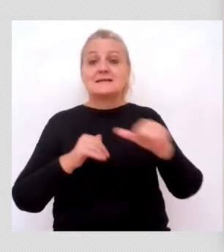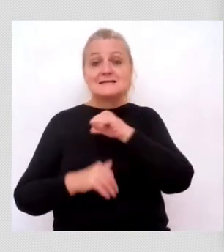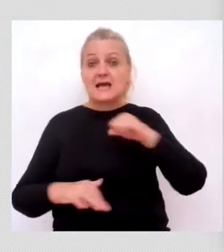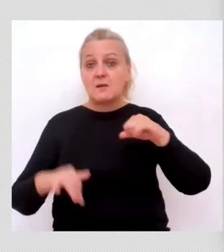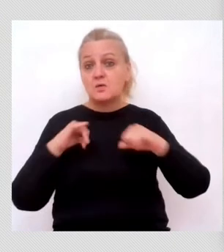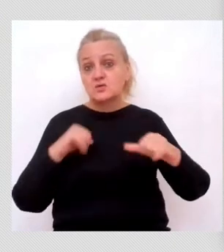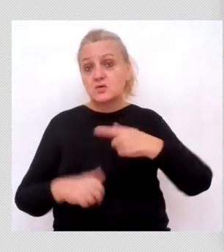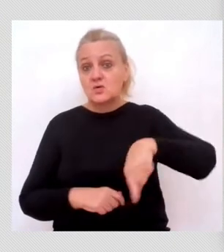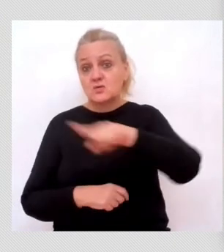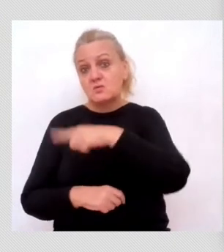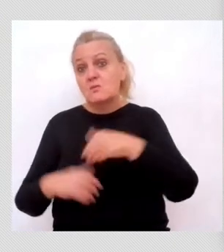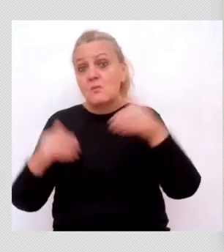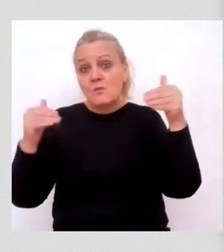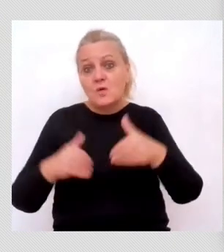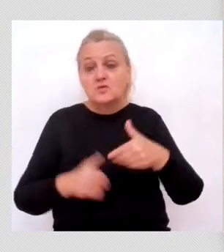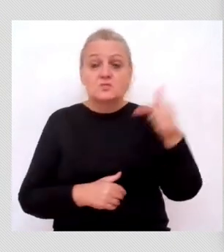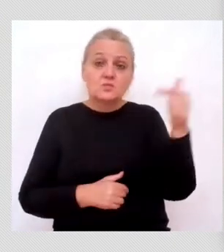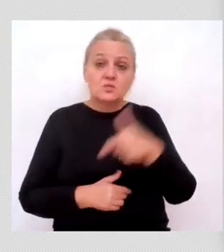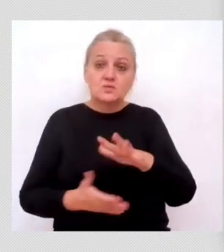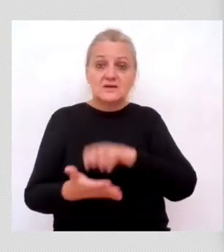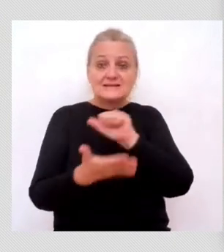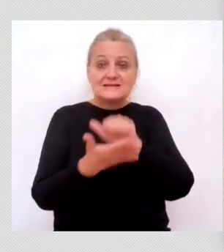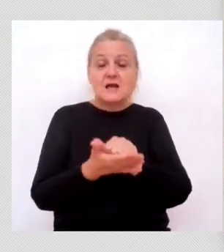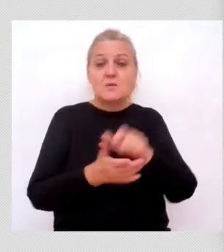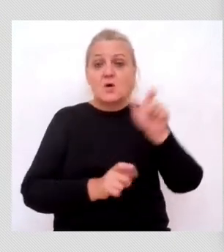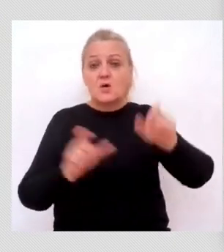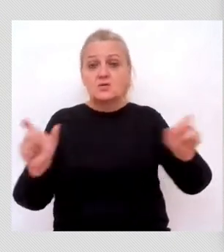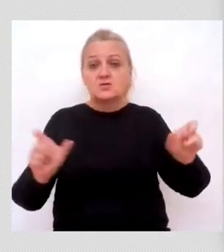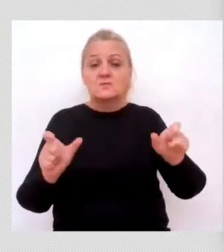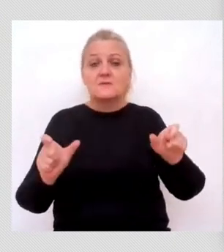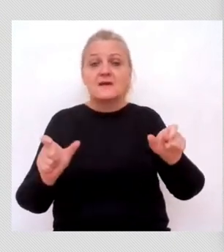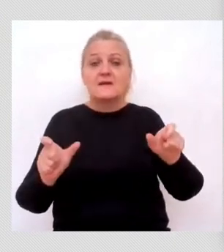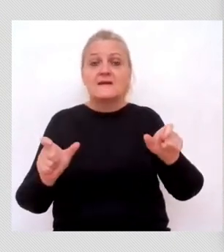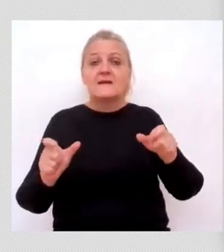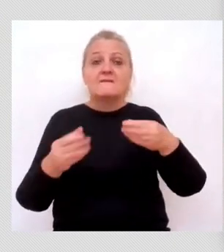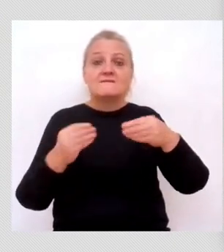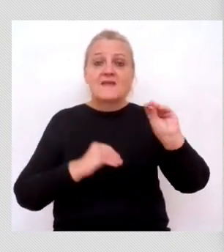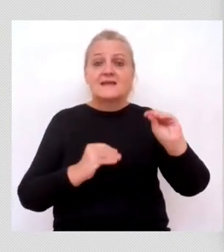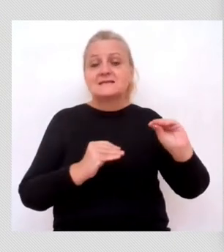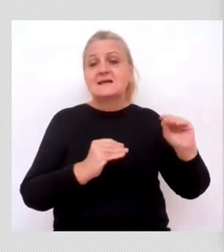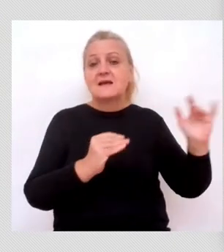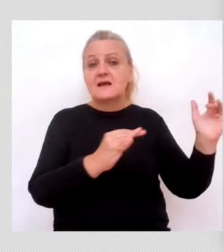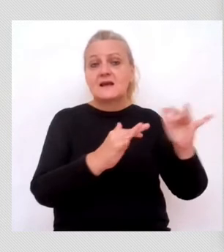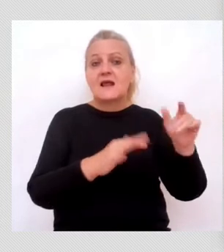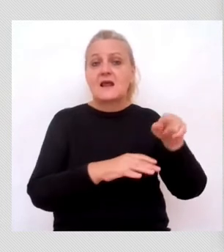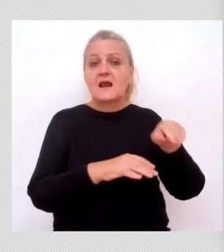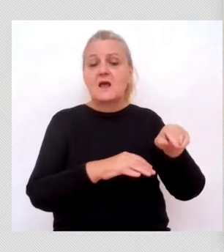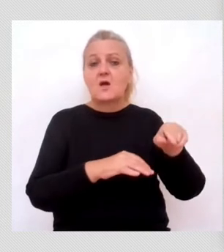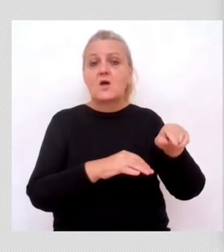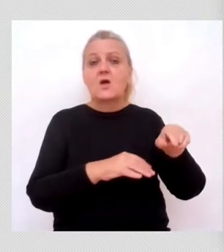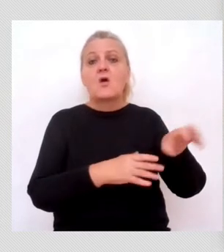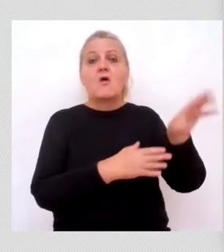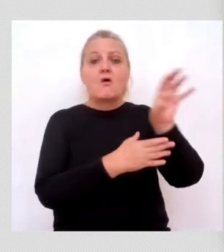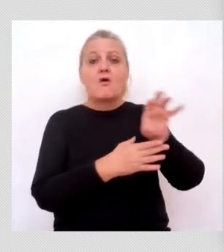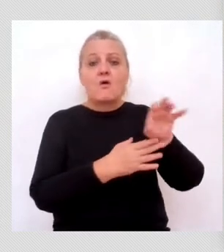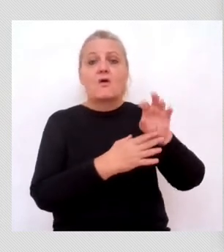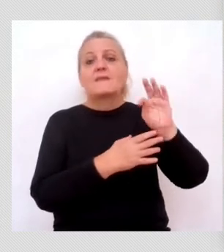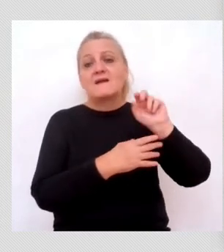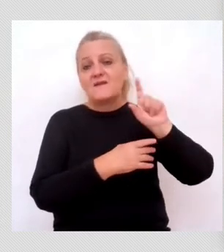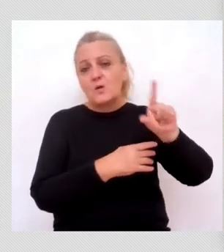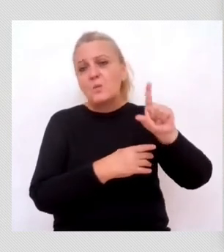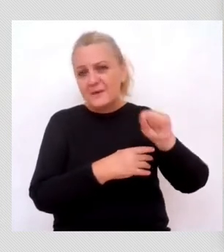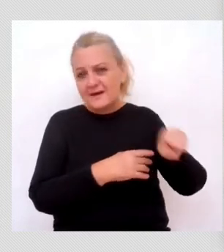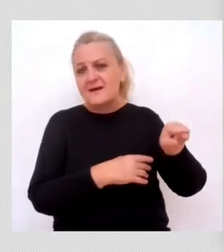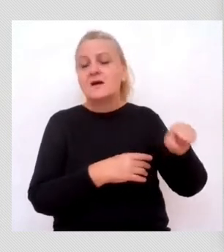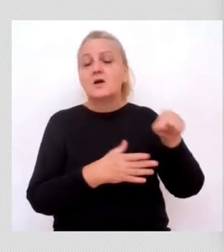będą musiały zająć się osobami, które będą w większej relacji z osobami, które oglądają najczęściej TVP, być może są